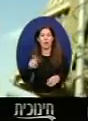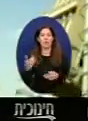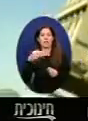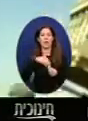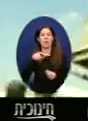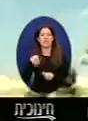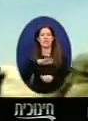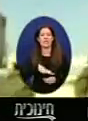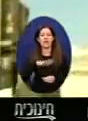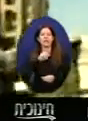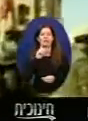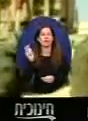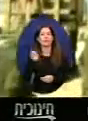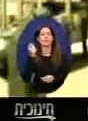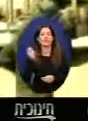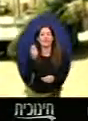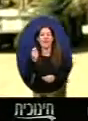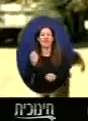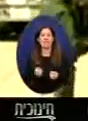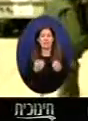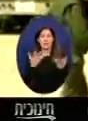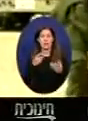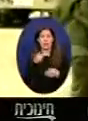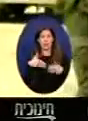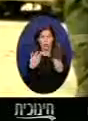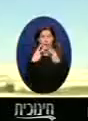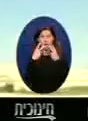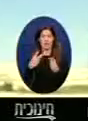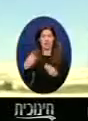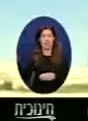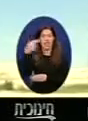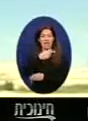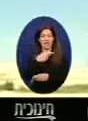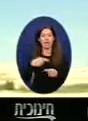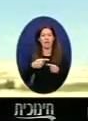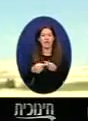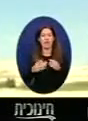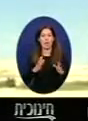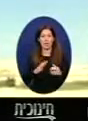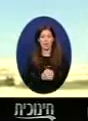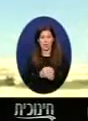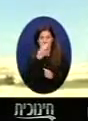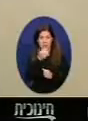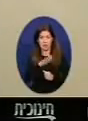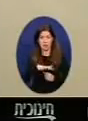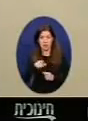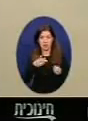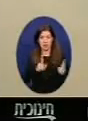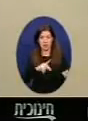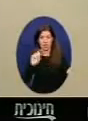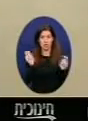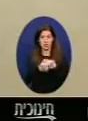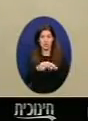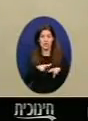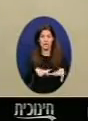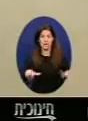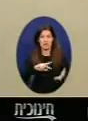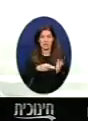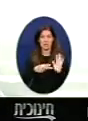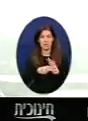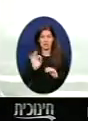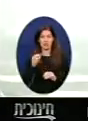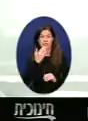שאמורה לתת מענה לטילים לטווח בינוני. האם המערכות האלה משנות שינוי משמעותי את מצבה האסטרטגי של ישראל, או שזו השקעה אדירה שלא